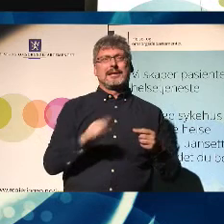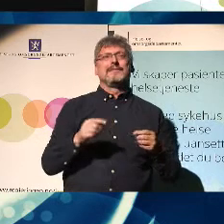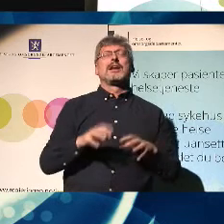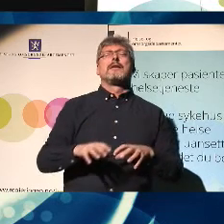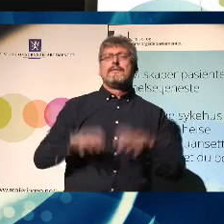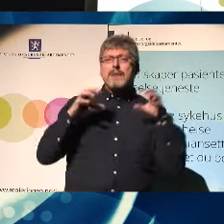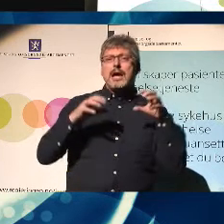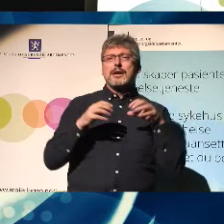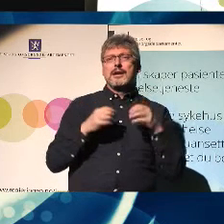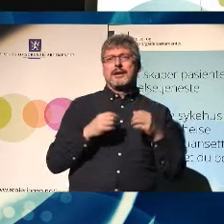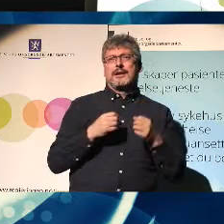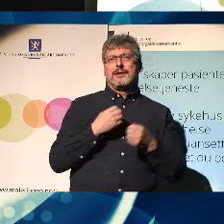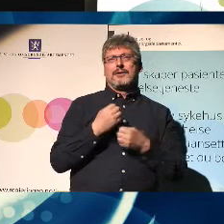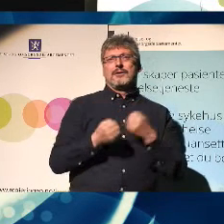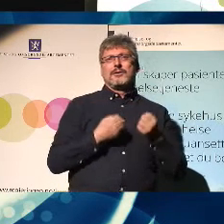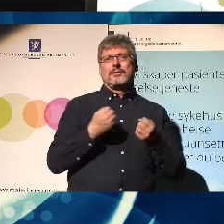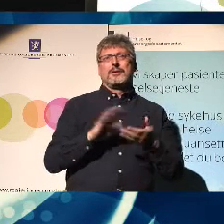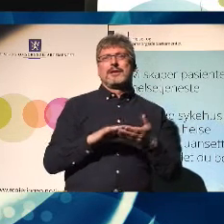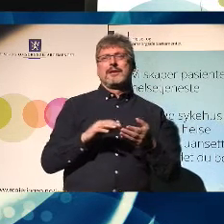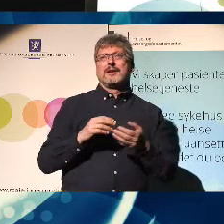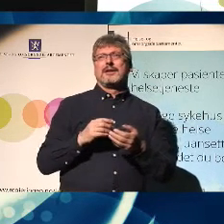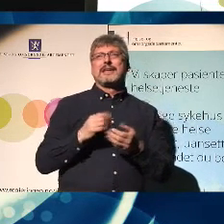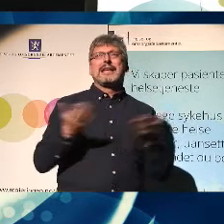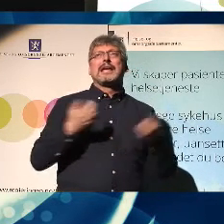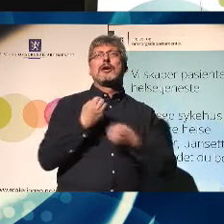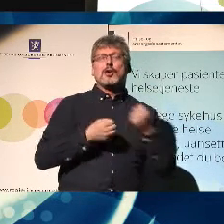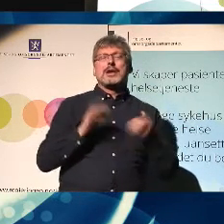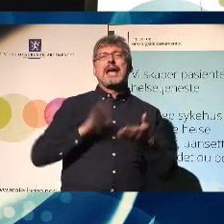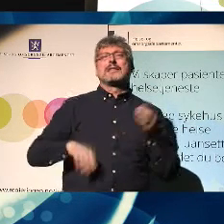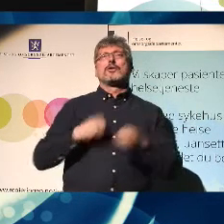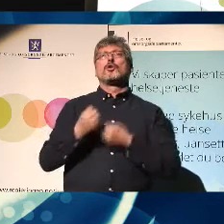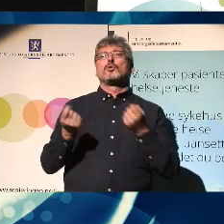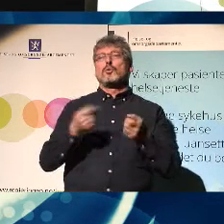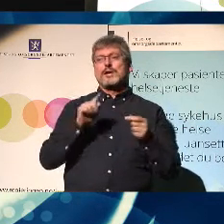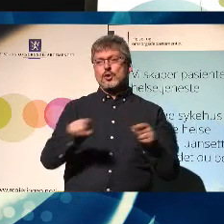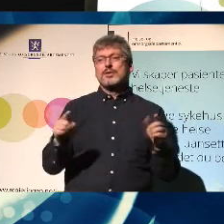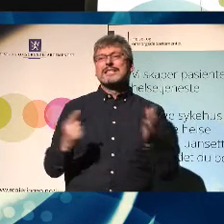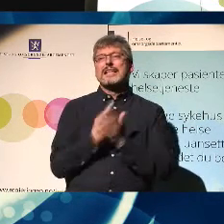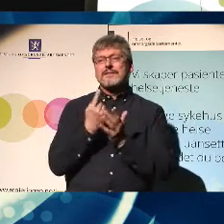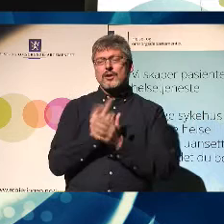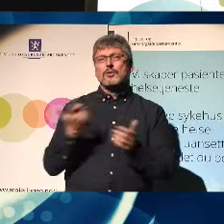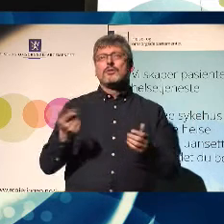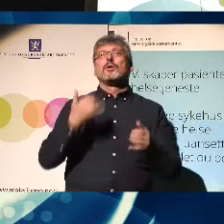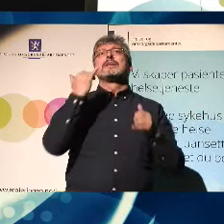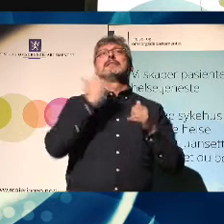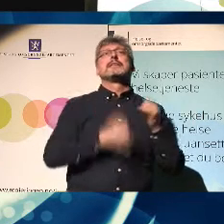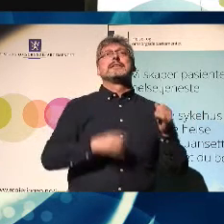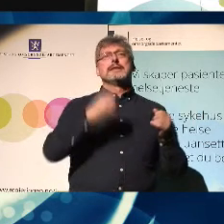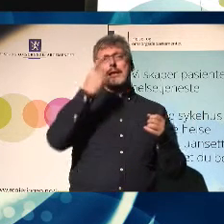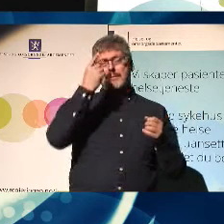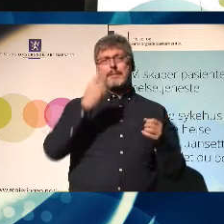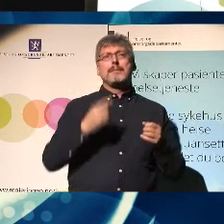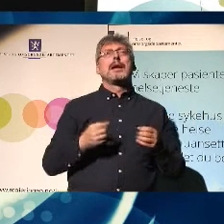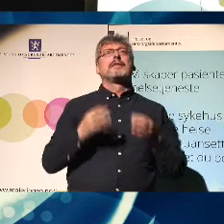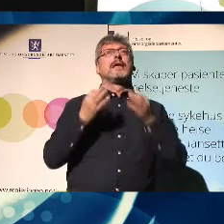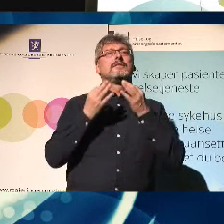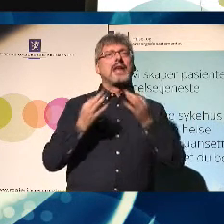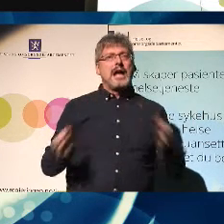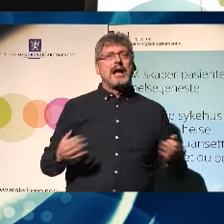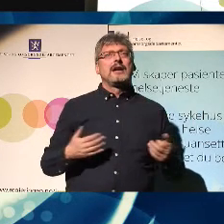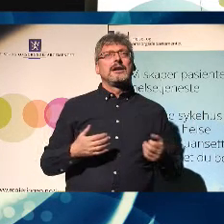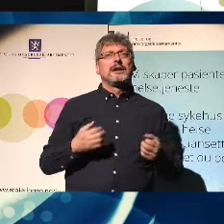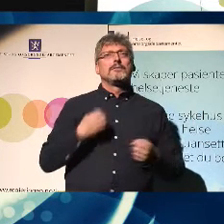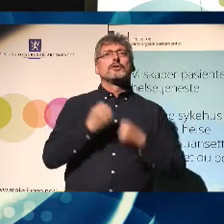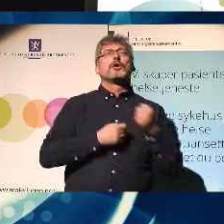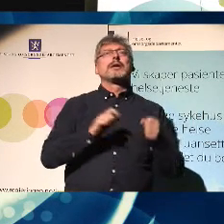noe enn å ikke gjøre noe i en sånn situasjon. Så det min oppfordring til dere. Og det siste, det at jeg mener oppriktig at man skal gjøre en liten